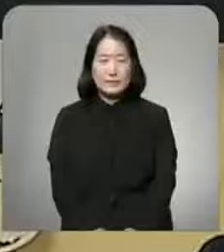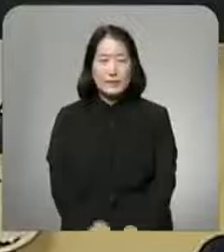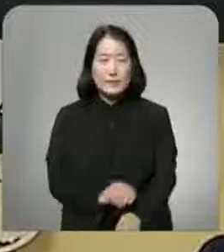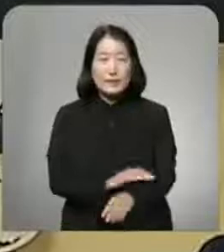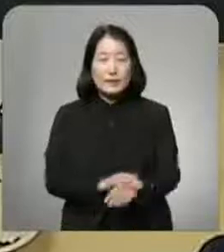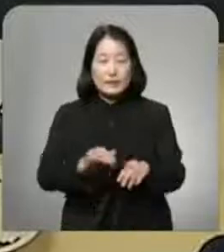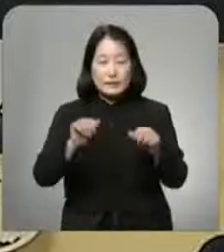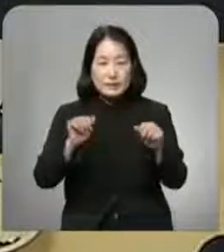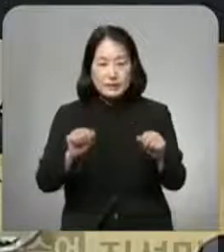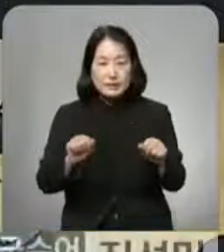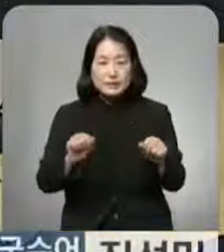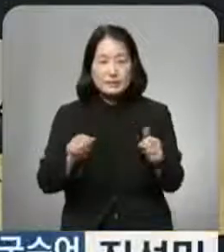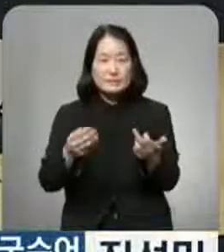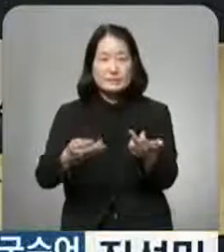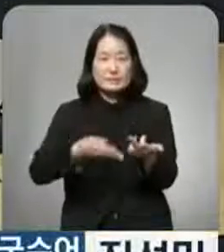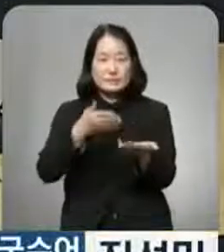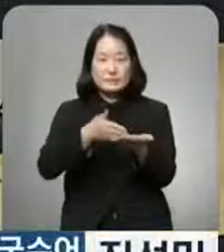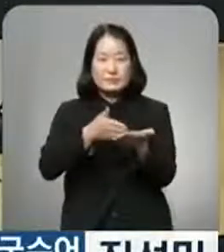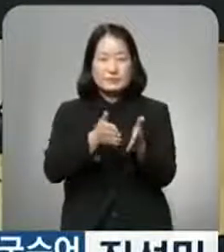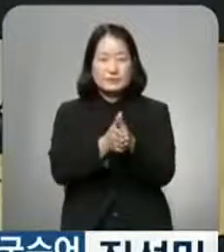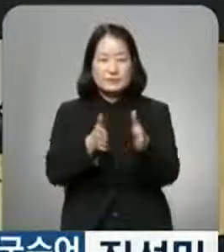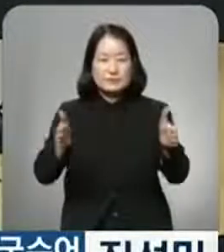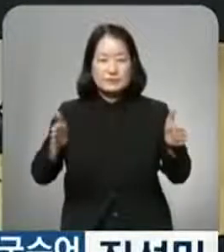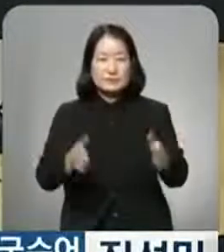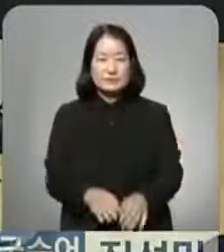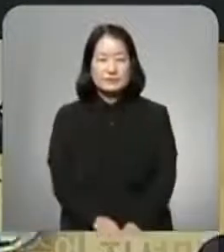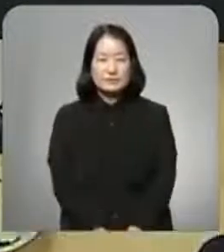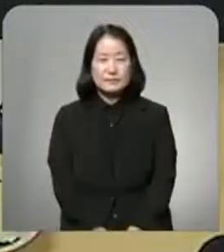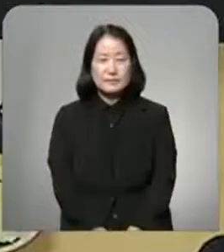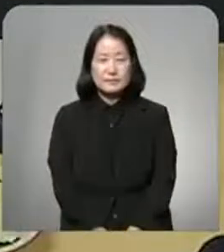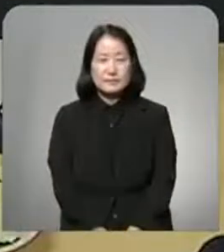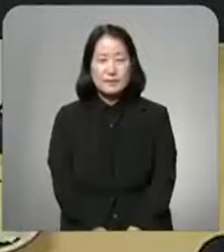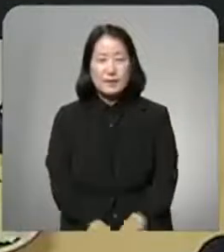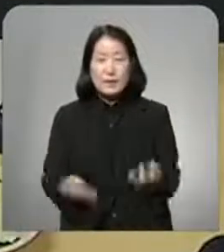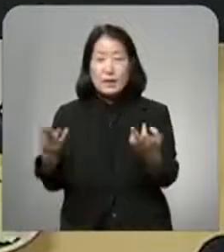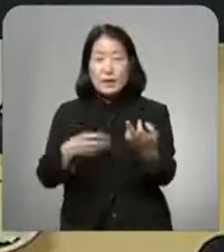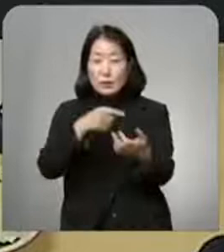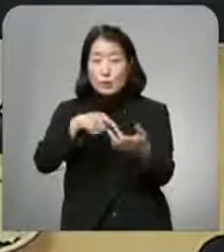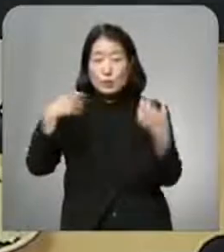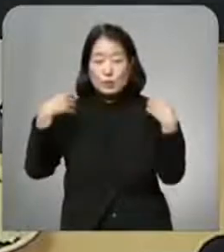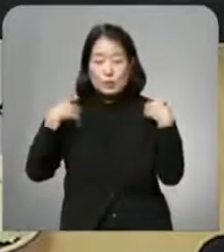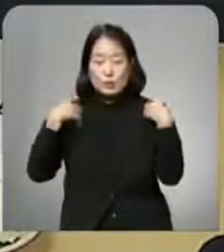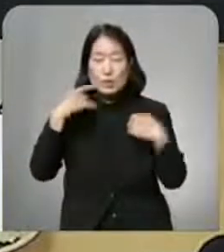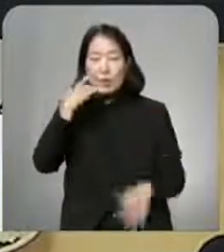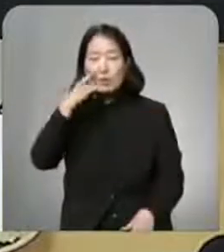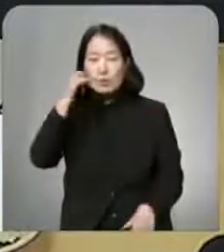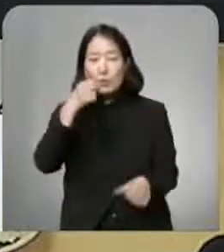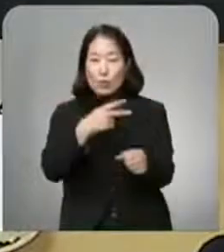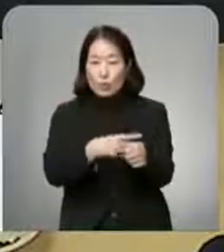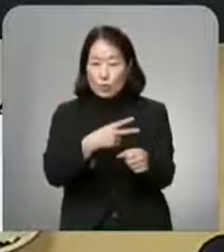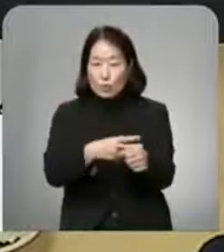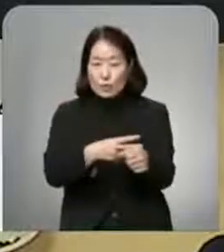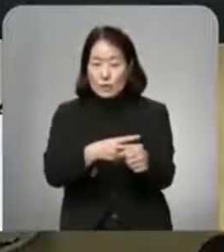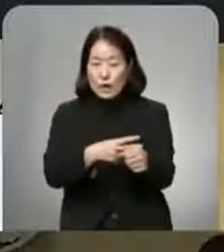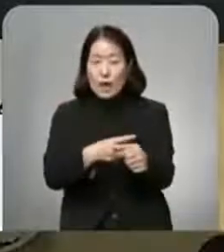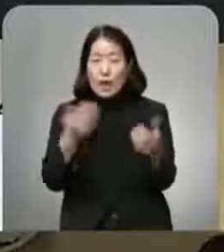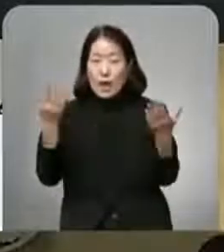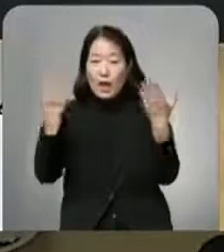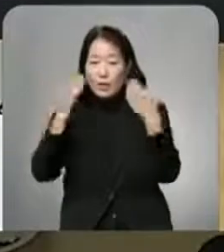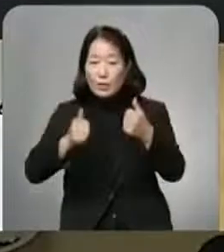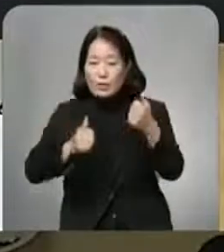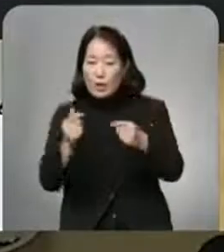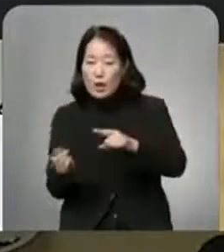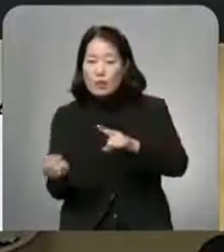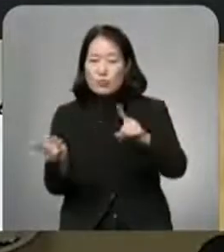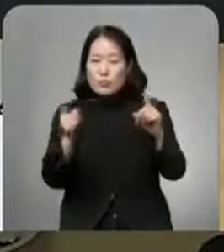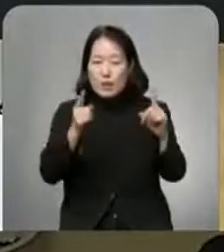여러분 안녕하십니까이어서 9시 강원 뉴스입니다 강원도교육청에 학부모와 교사 다수가 학교